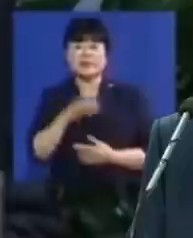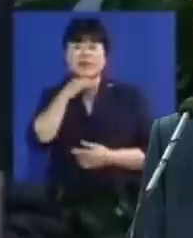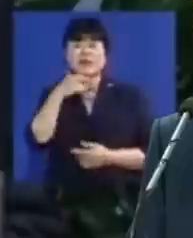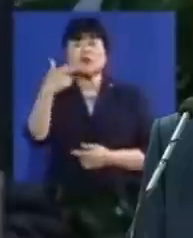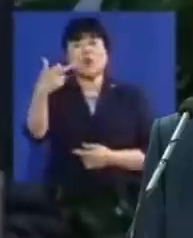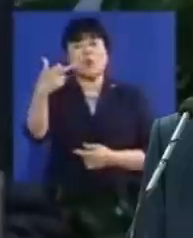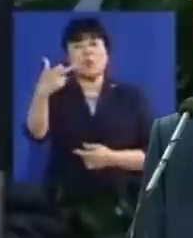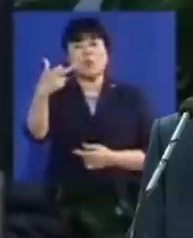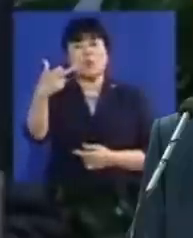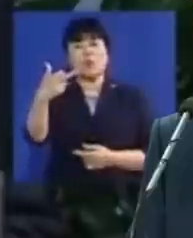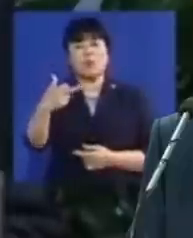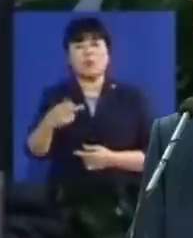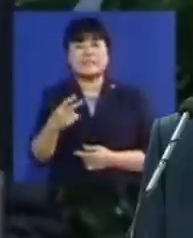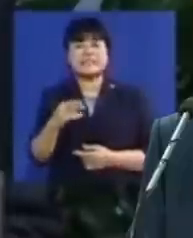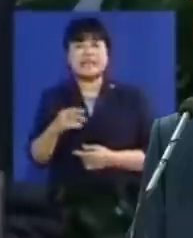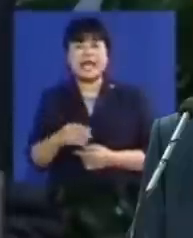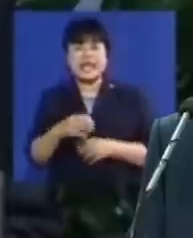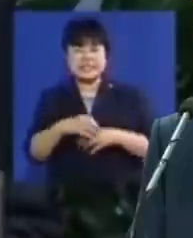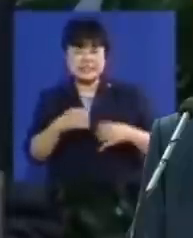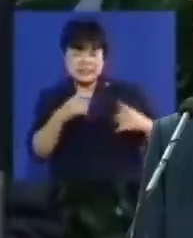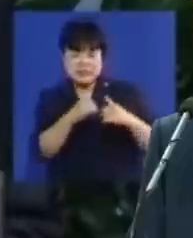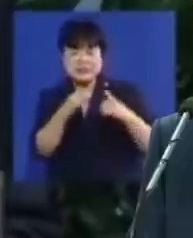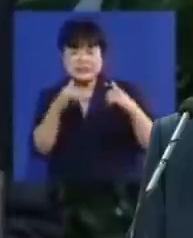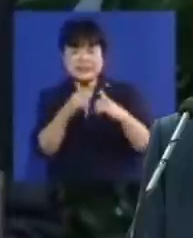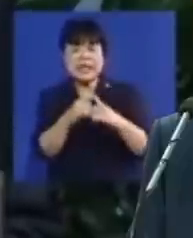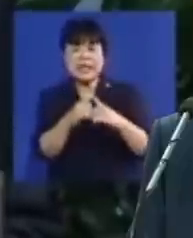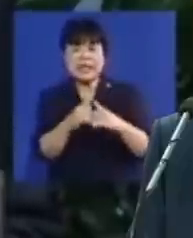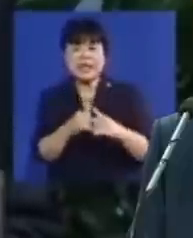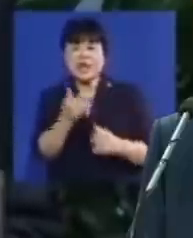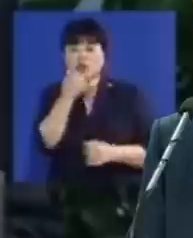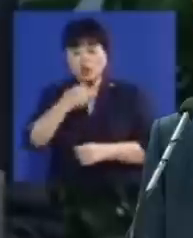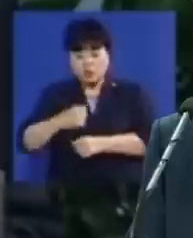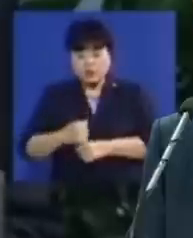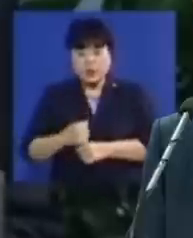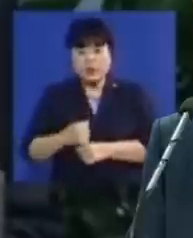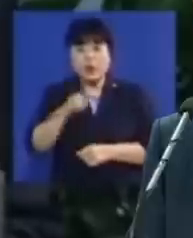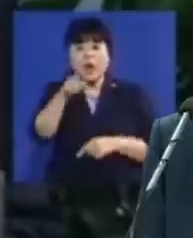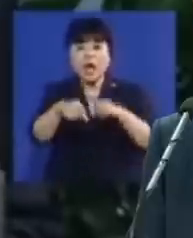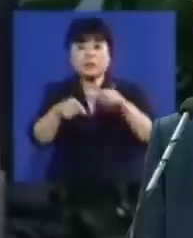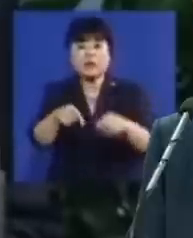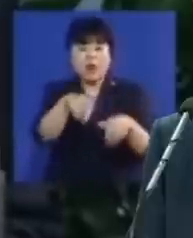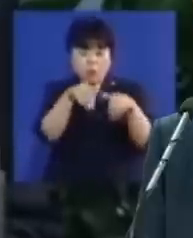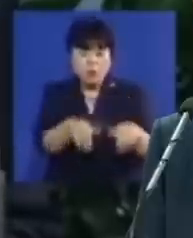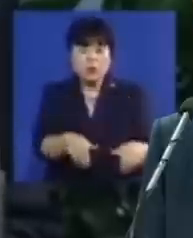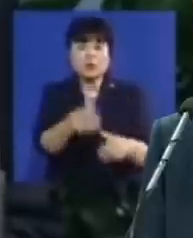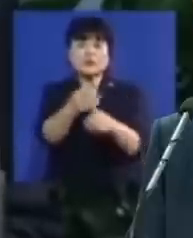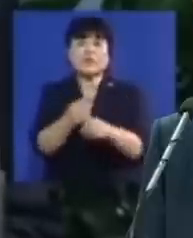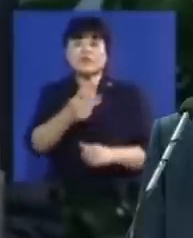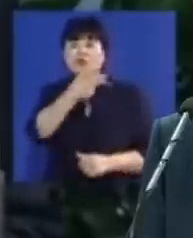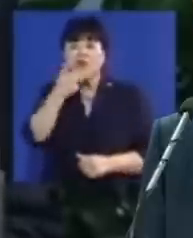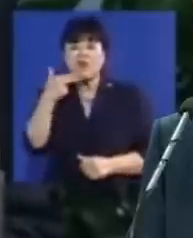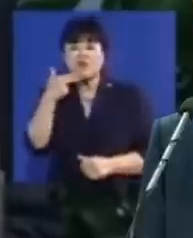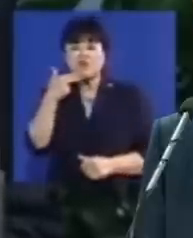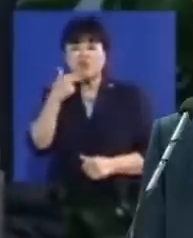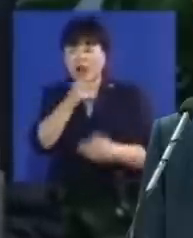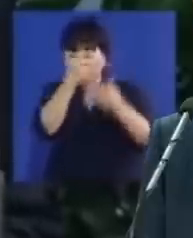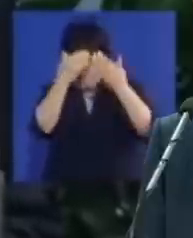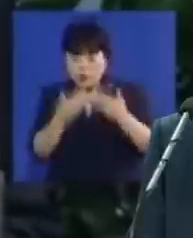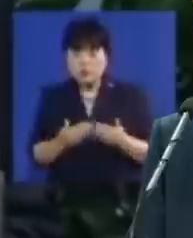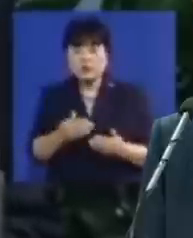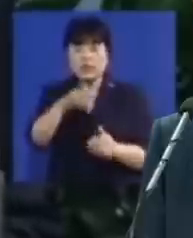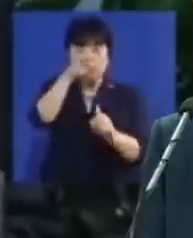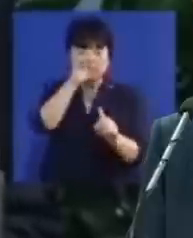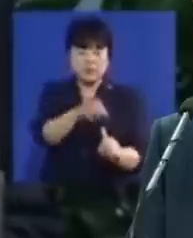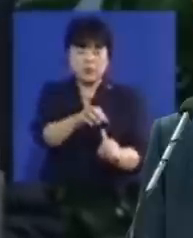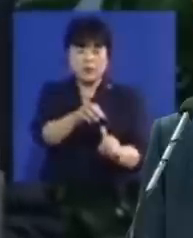17살에 2차 대전에 독일의 군인으로 일선에 나갔다가 포로가 되어서 영국의 포로 수용소에서 있는